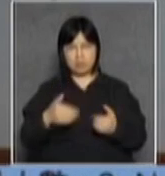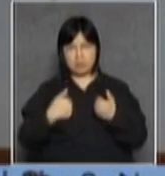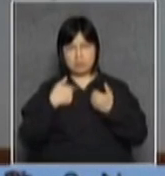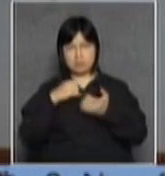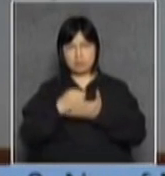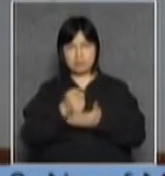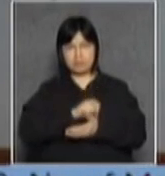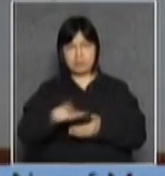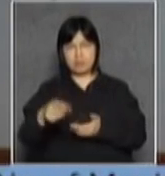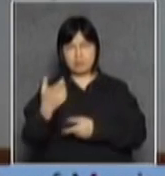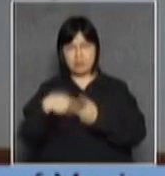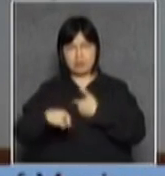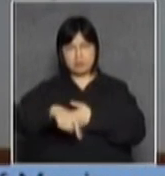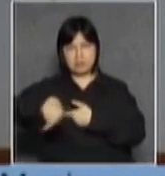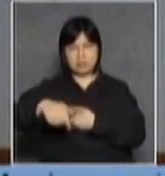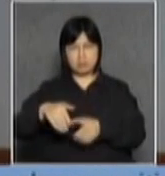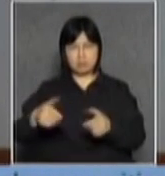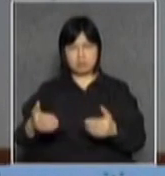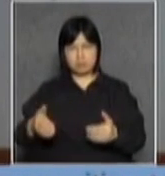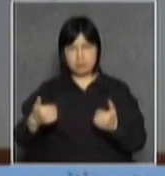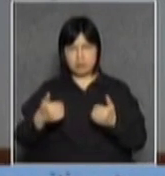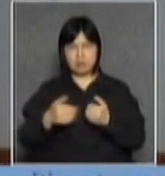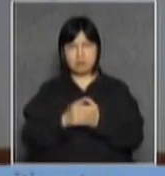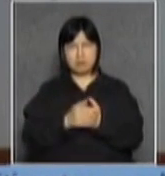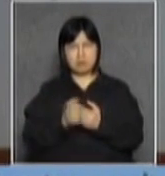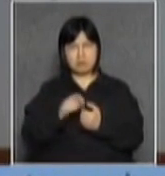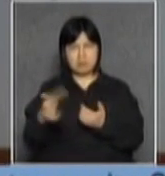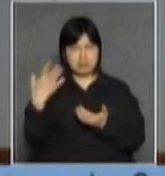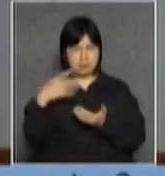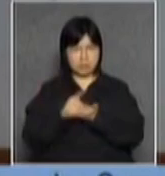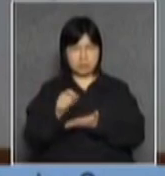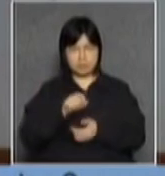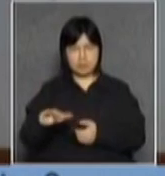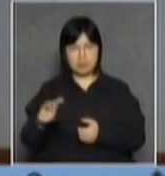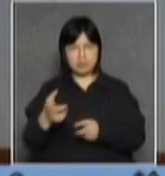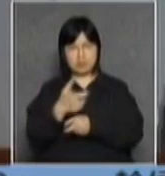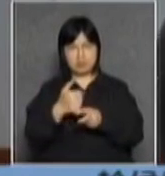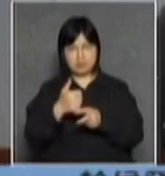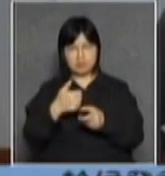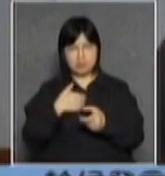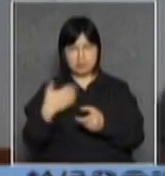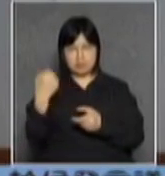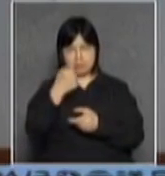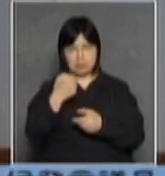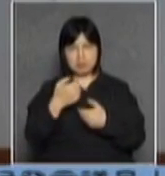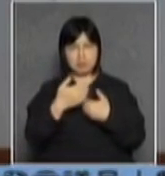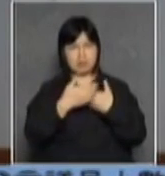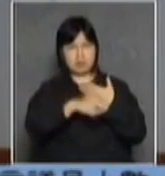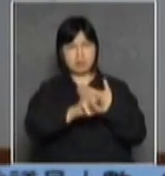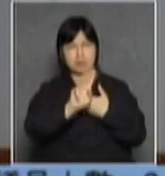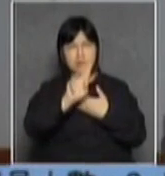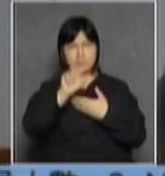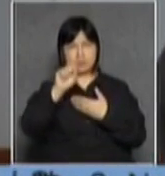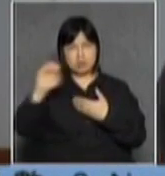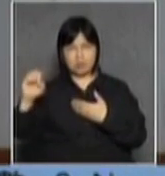賣地嘅收入㗎喇，喺去年已經。即係呢一個做一身為一個財政司司長，仲話咩出去開呢個 WTO 嘅會